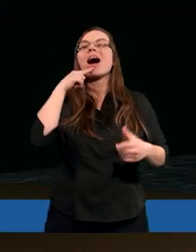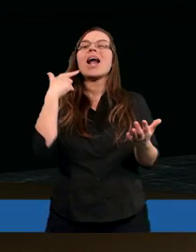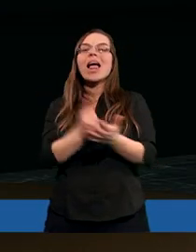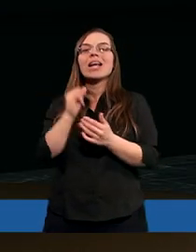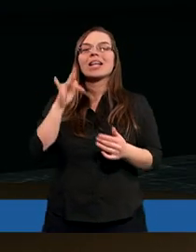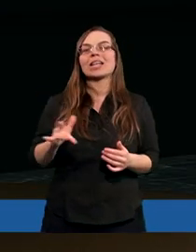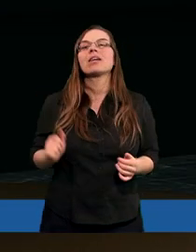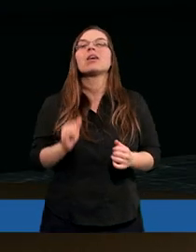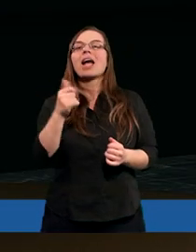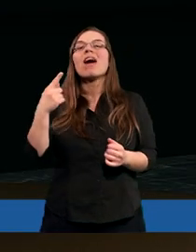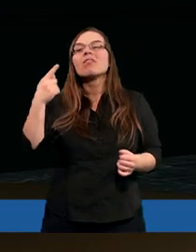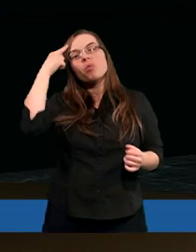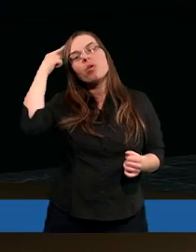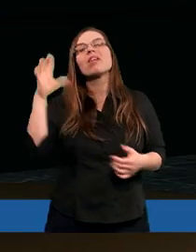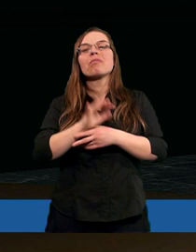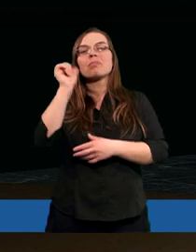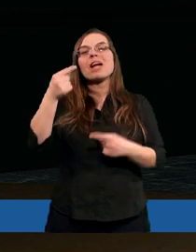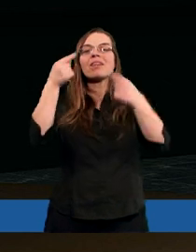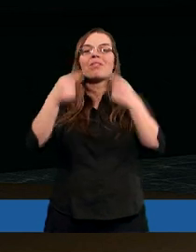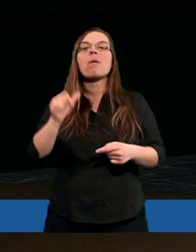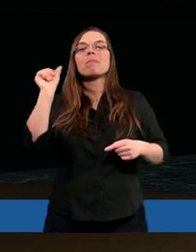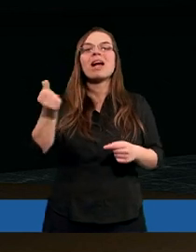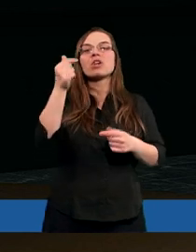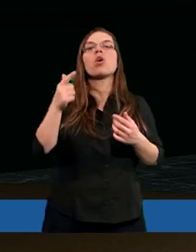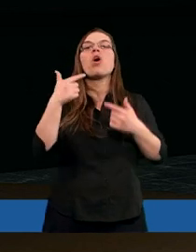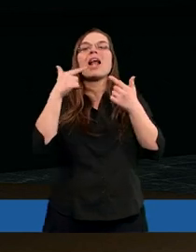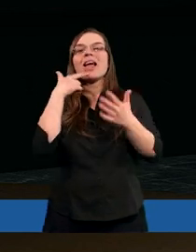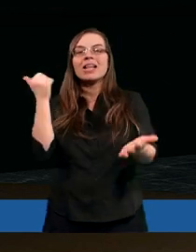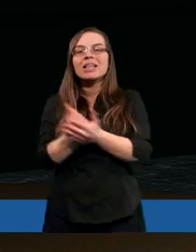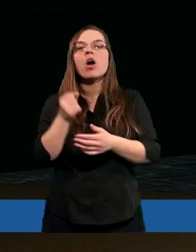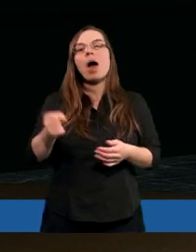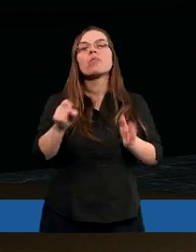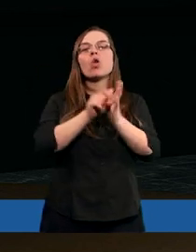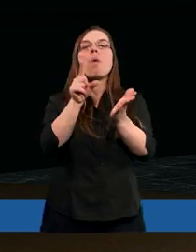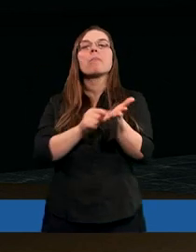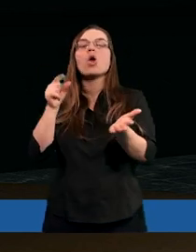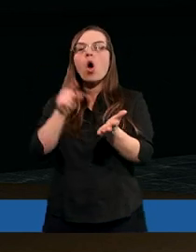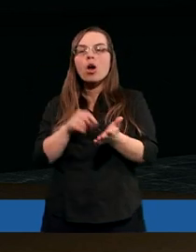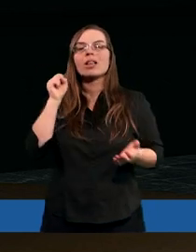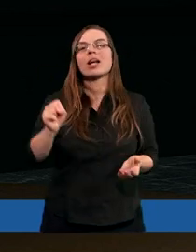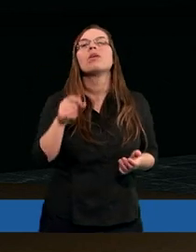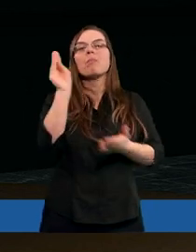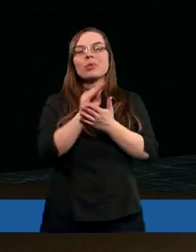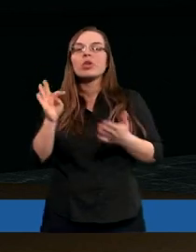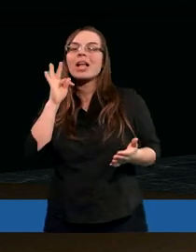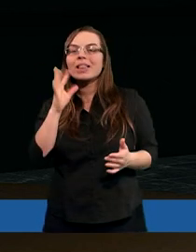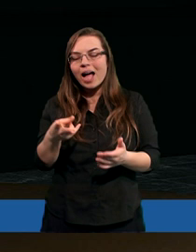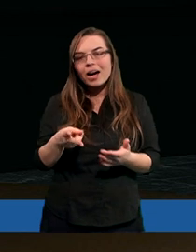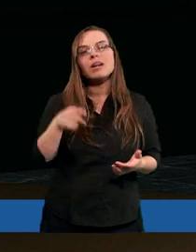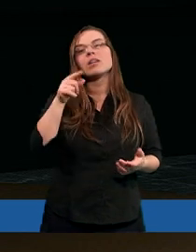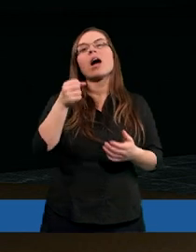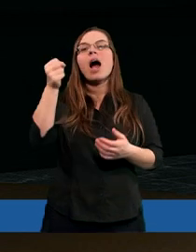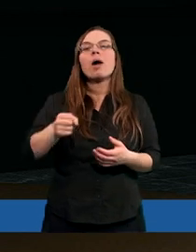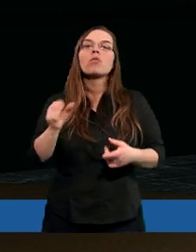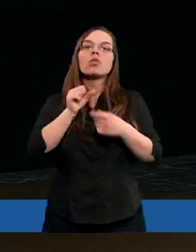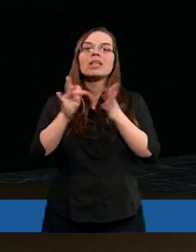Jak to jest wspomniane w pierwszym wersecie, pierwszego listu apostoła Piotra, pisze tak. Piotr